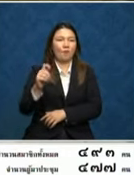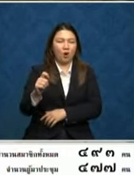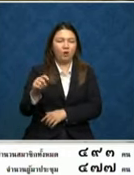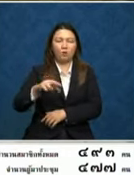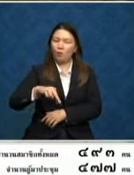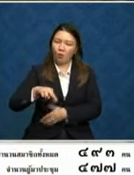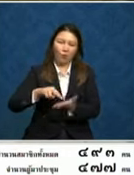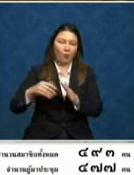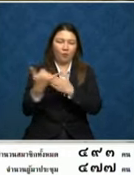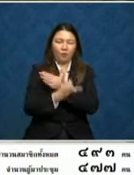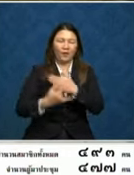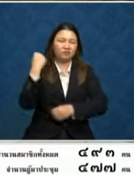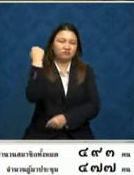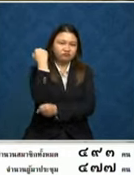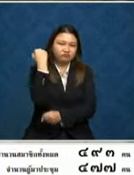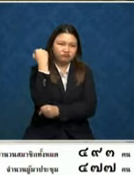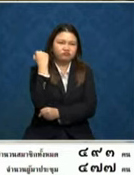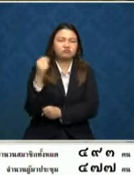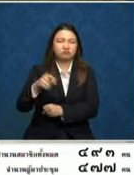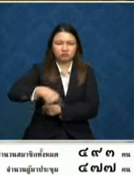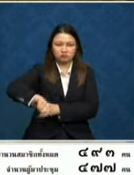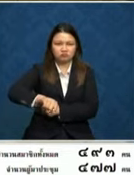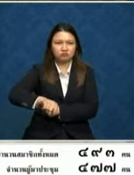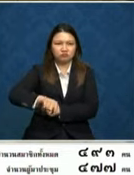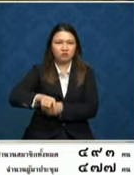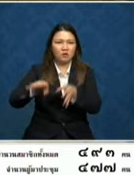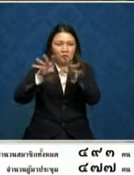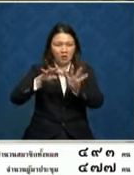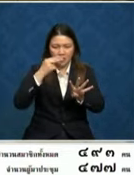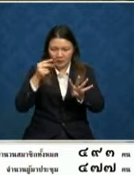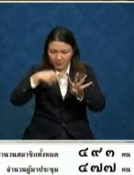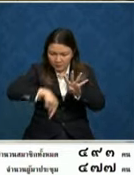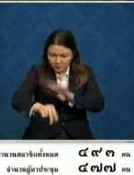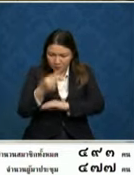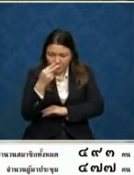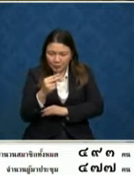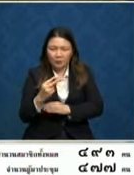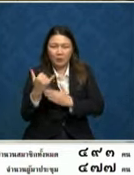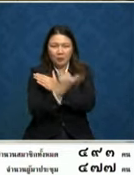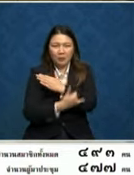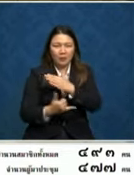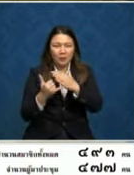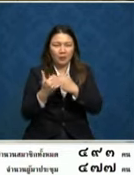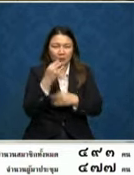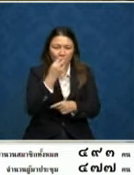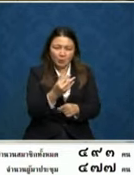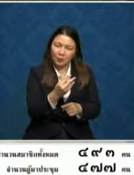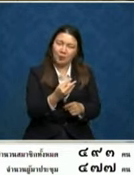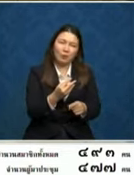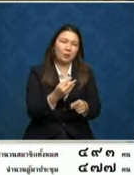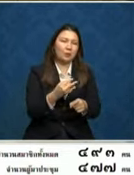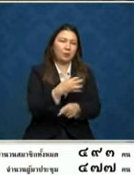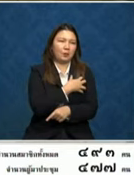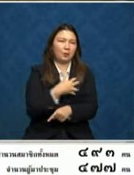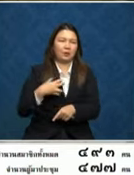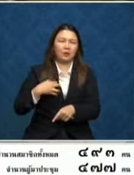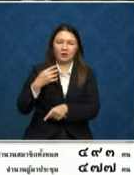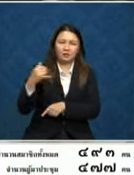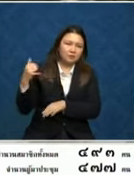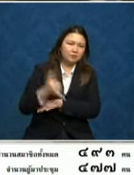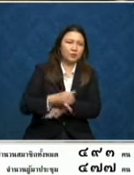จนที่สุดในอาเซียนเมื่อไปดูแล้วนี่ครับน่าสงสารมากทูตอยู่ตร